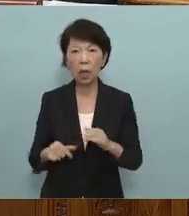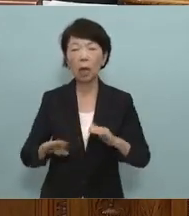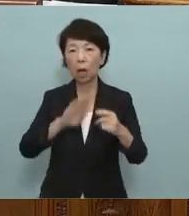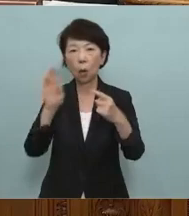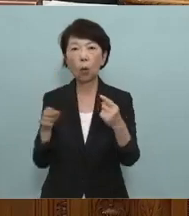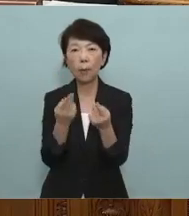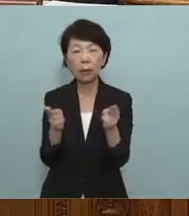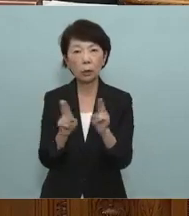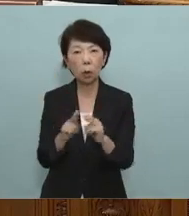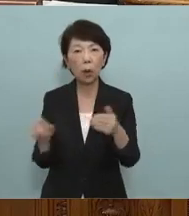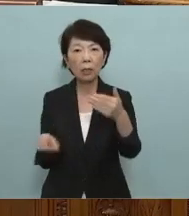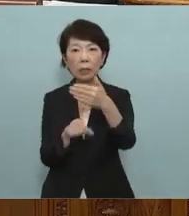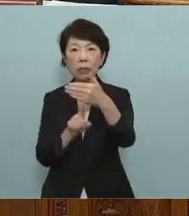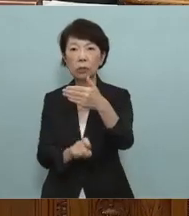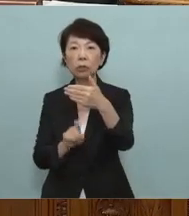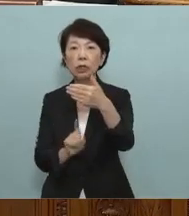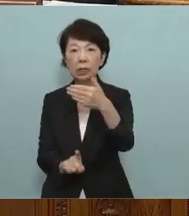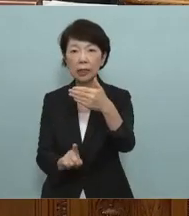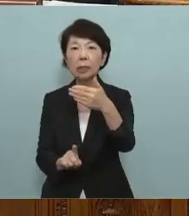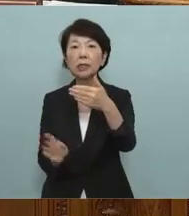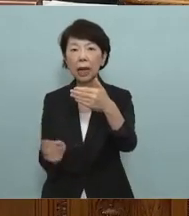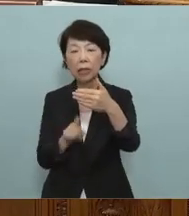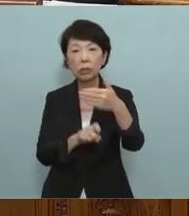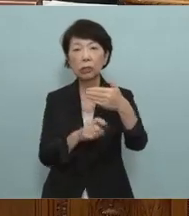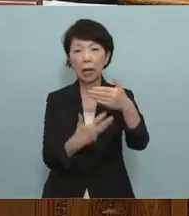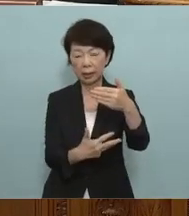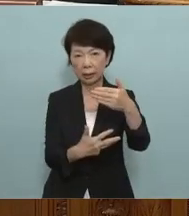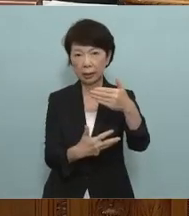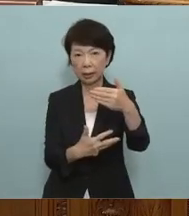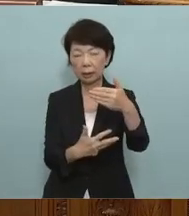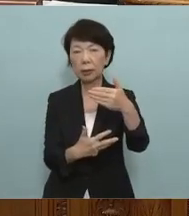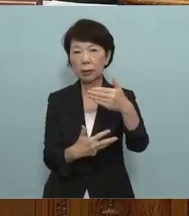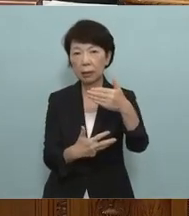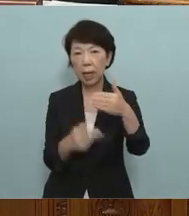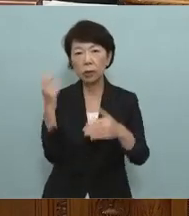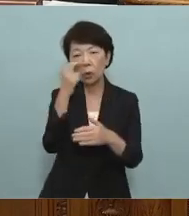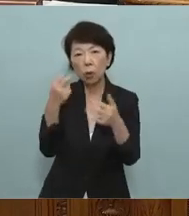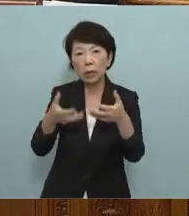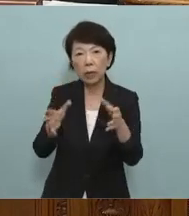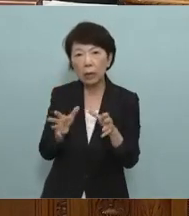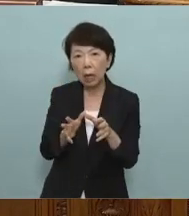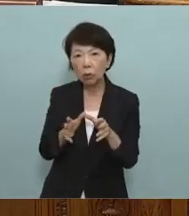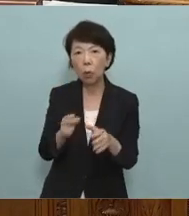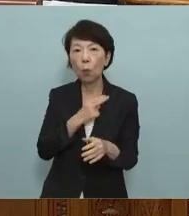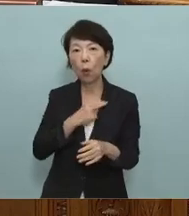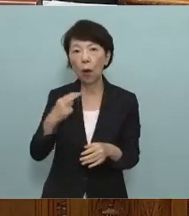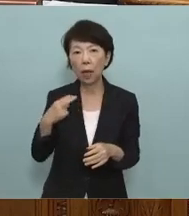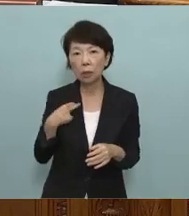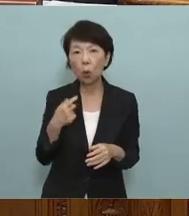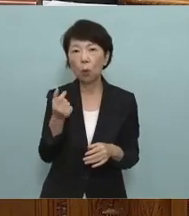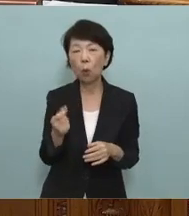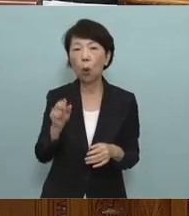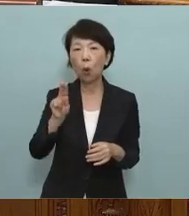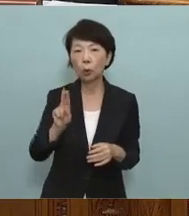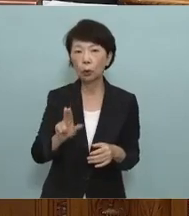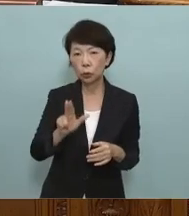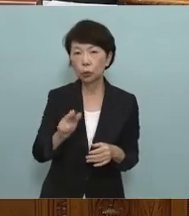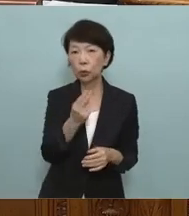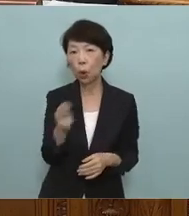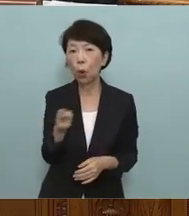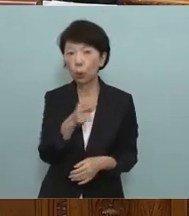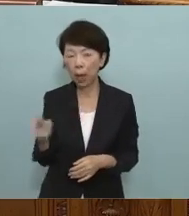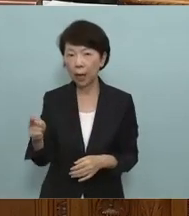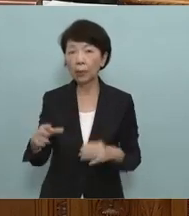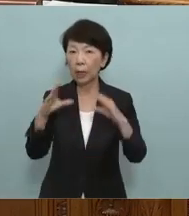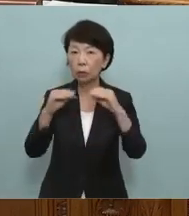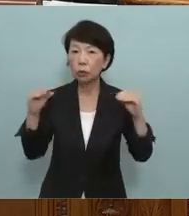党は先月11日から18日にかけて、調査団をポーランド、モルドバ、ルーマニアへ派